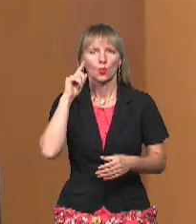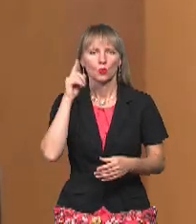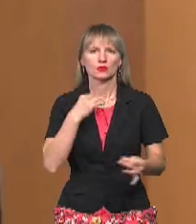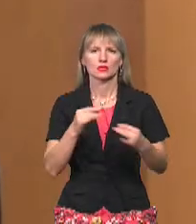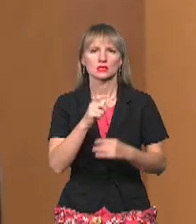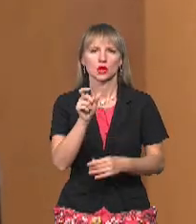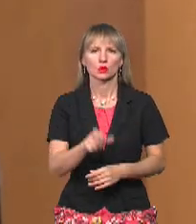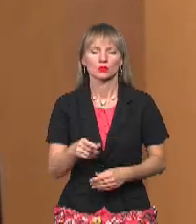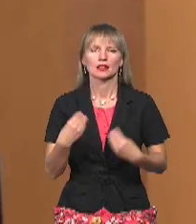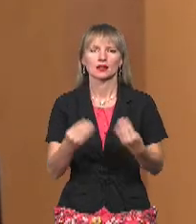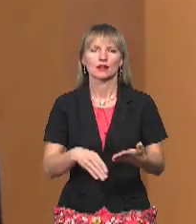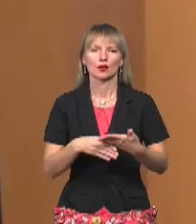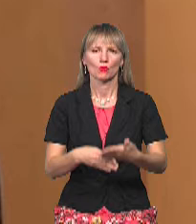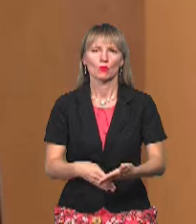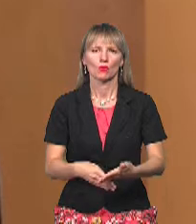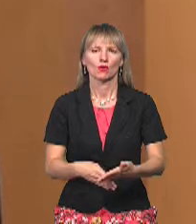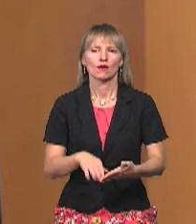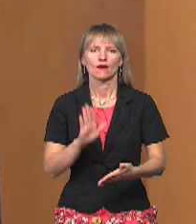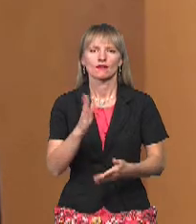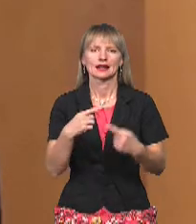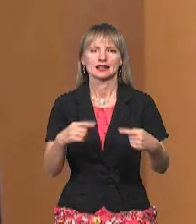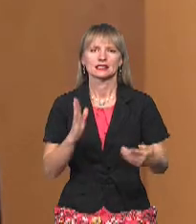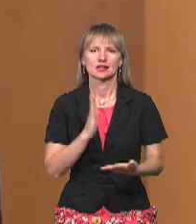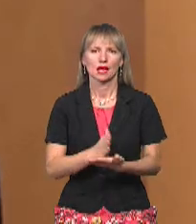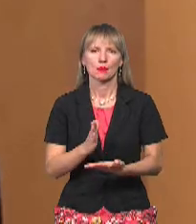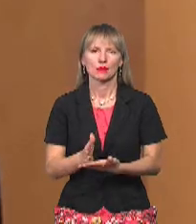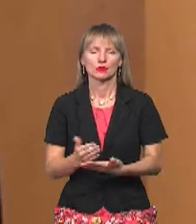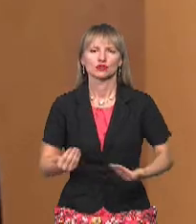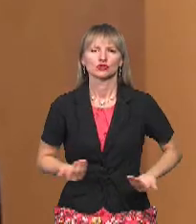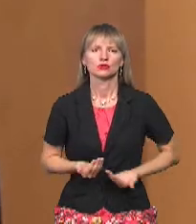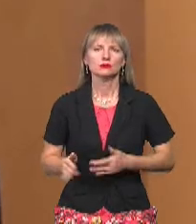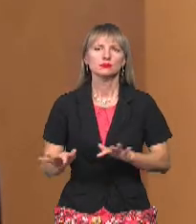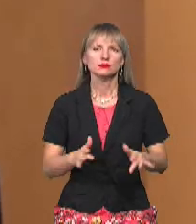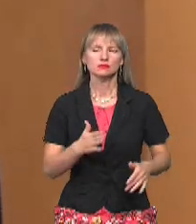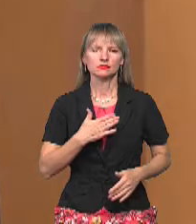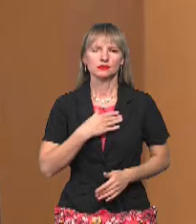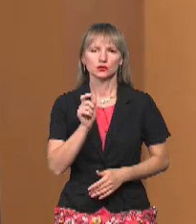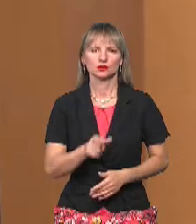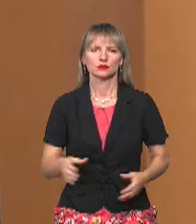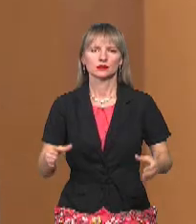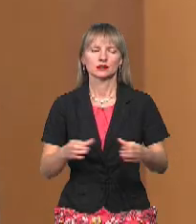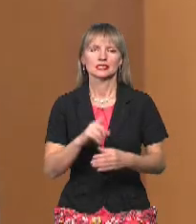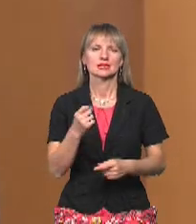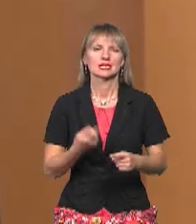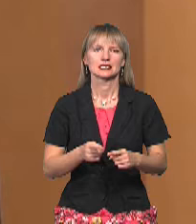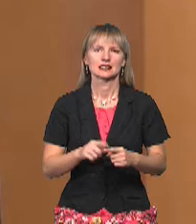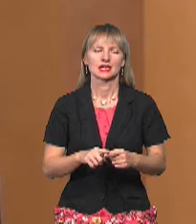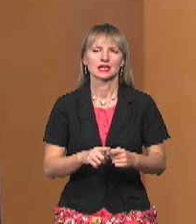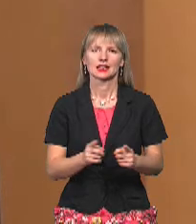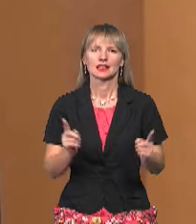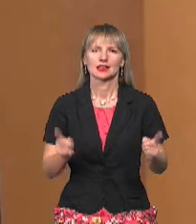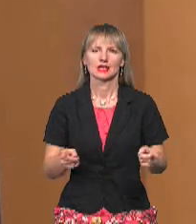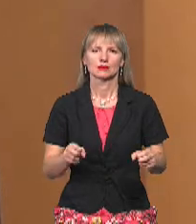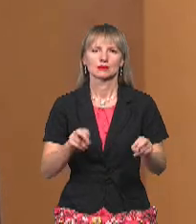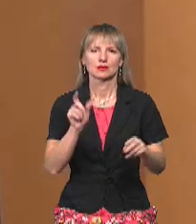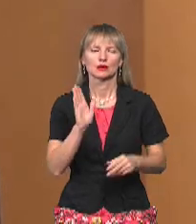населенням, надавати допомогу в різних напрямках життєдіяльності нашого суспільства. За цей термін спеціалізацію,